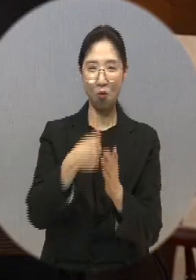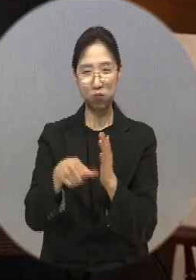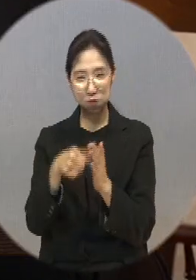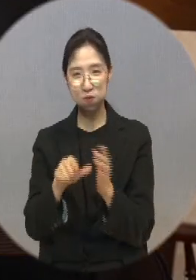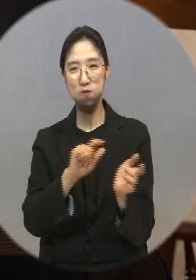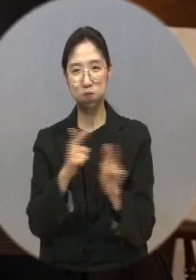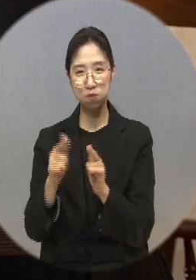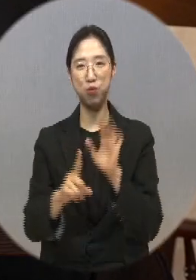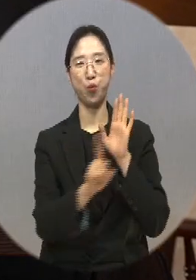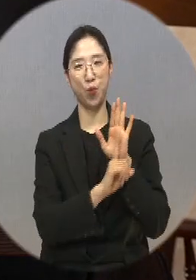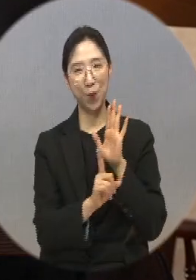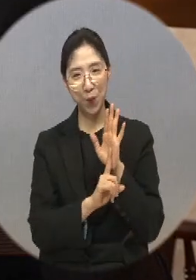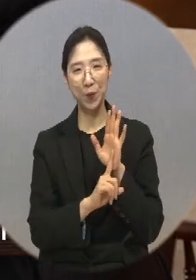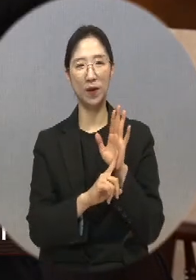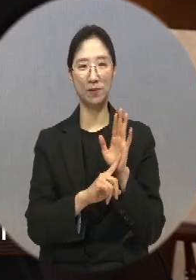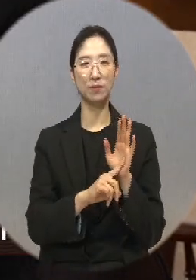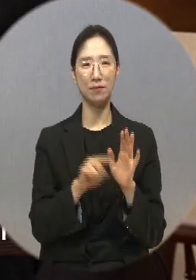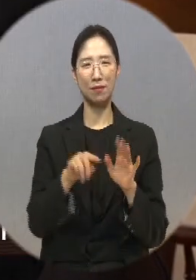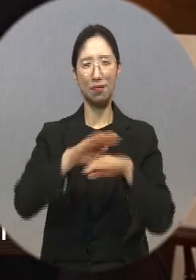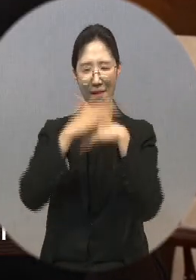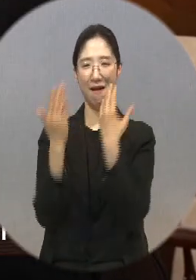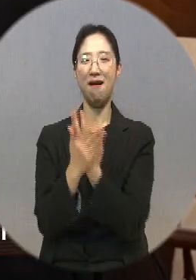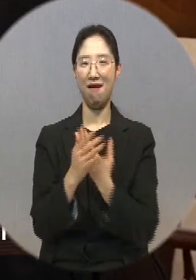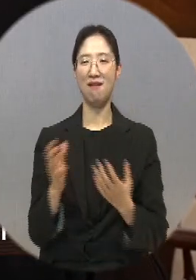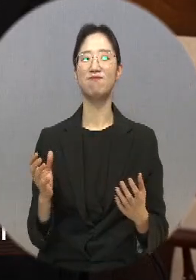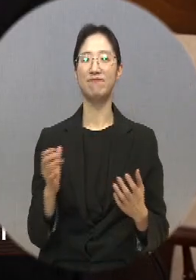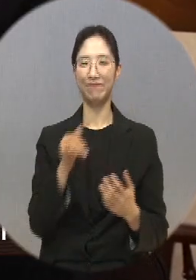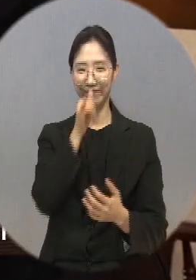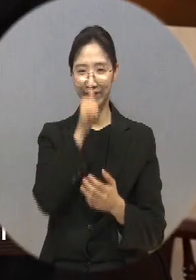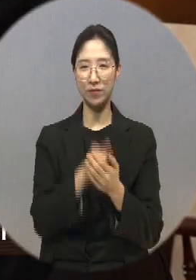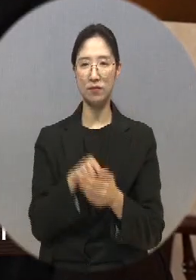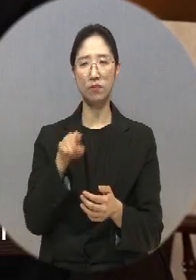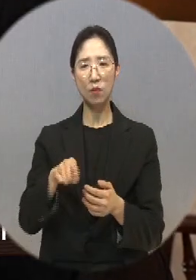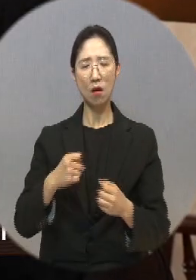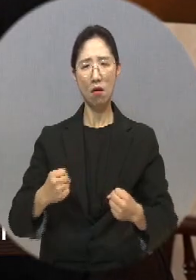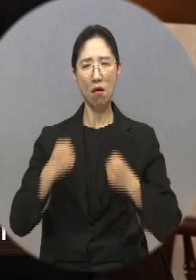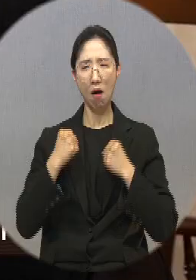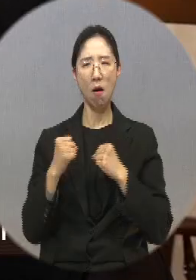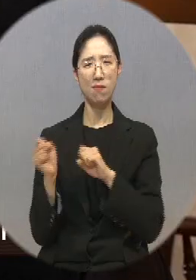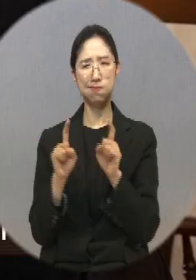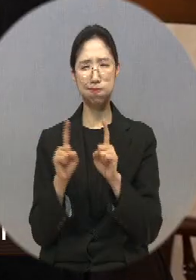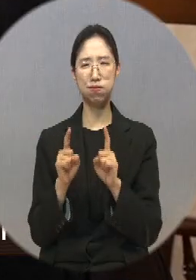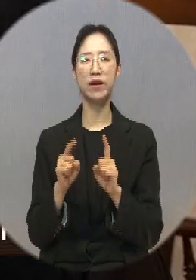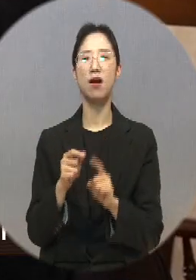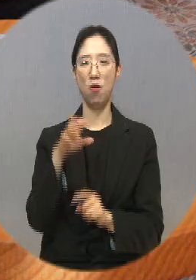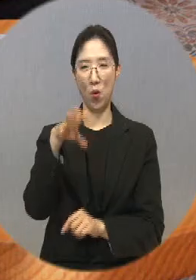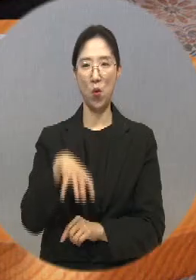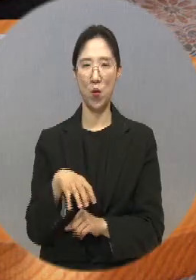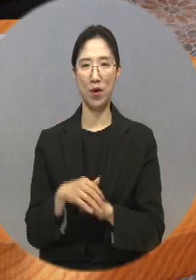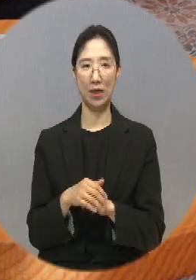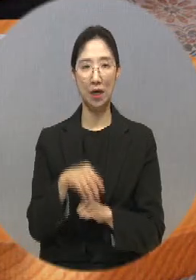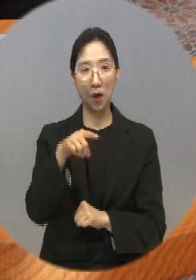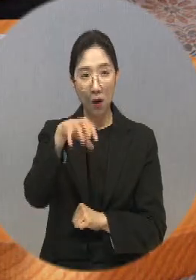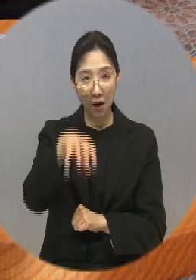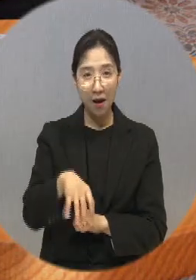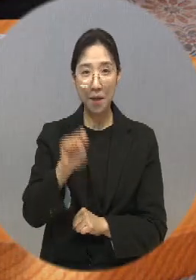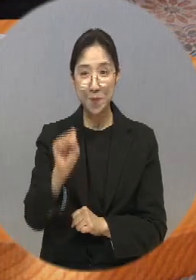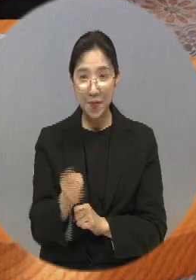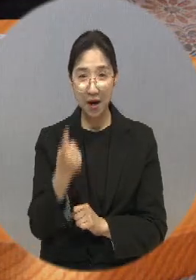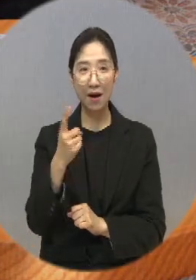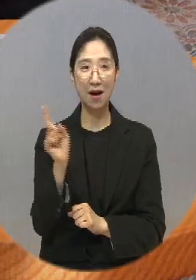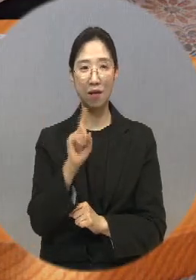굿즈들, 뭐 갤러리들 이렇게 거기 안에 모여 있거든요. 그런 에너지가 굉장히 넘치는 곳인데 거기도